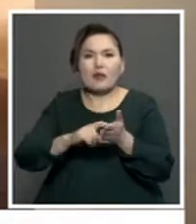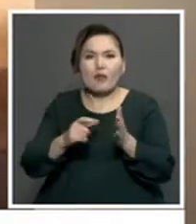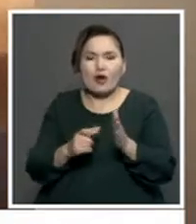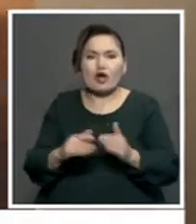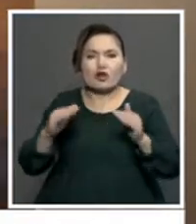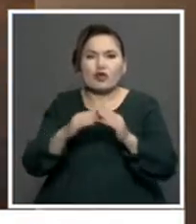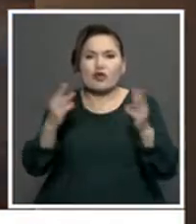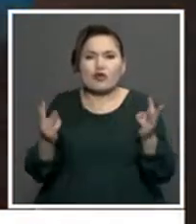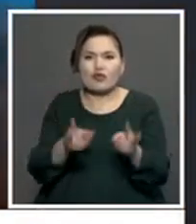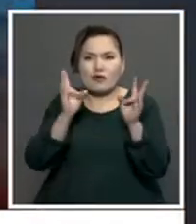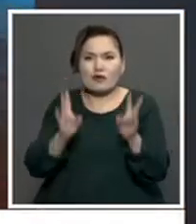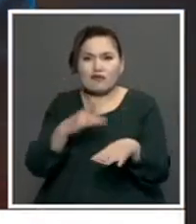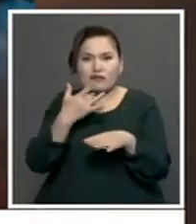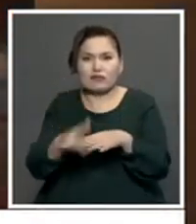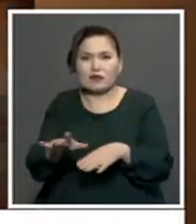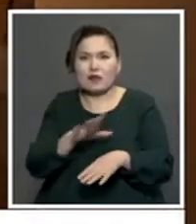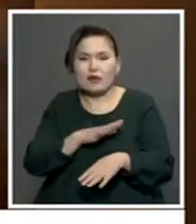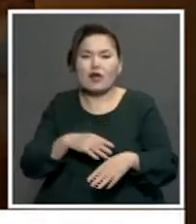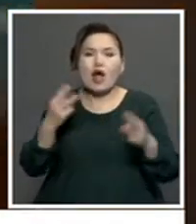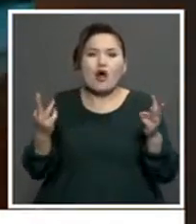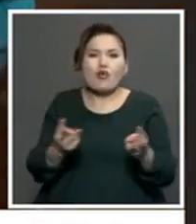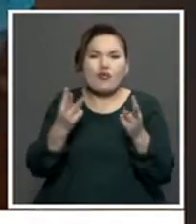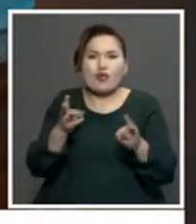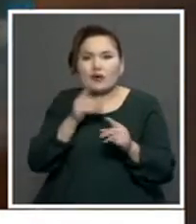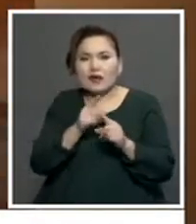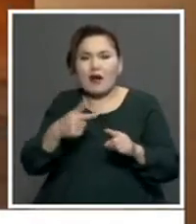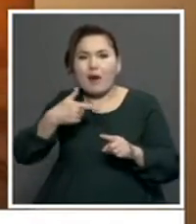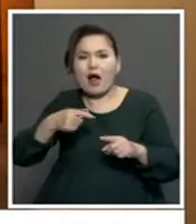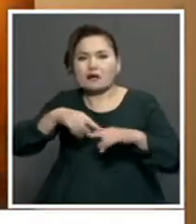бүкіл қора қопсысымен әп-сәтте жанып кетті. Өрт кезінде газ